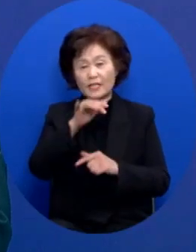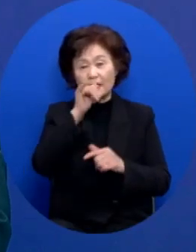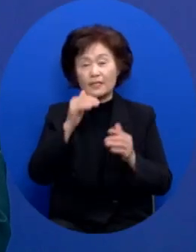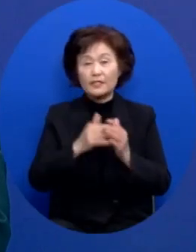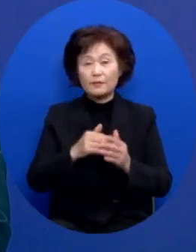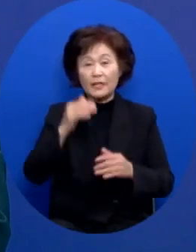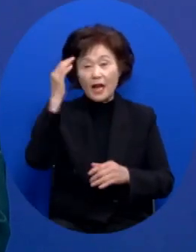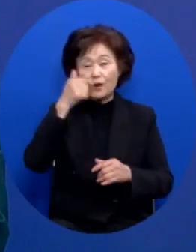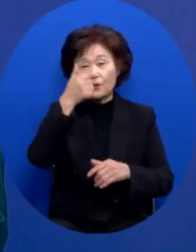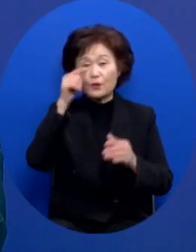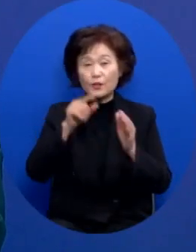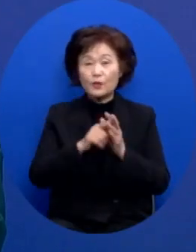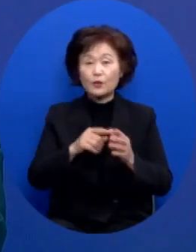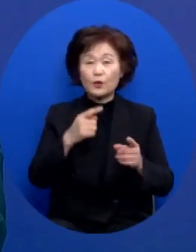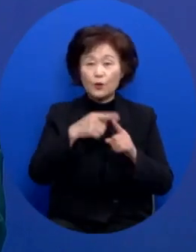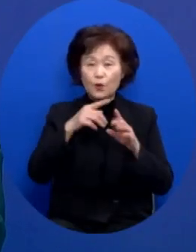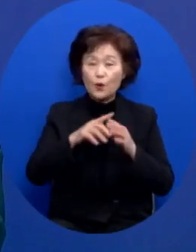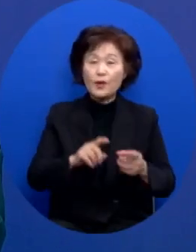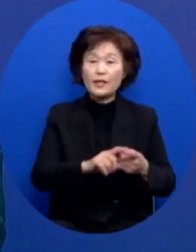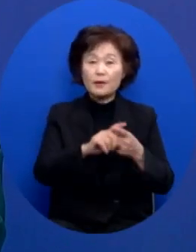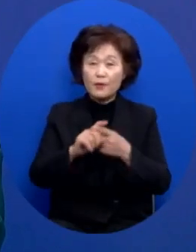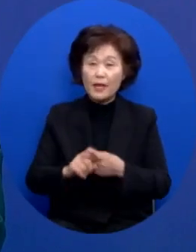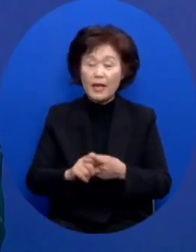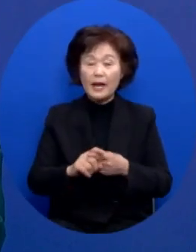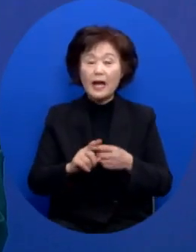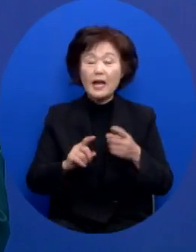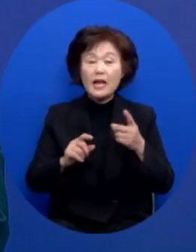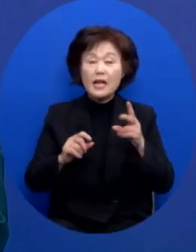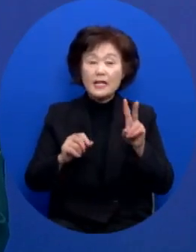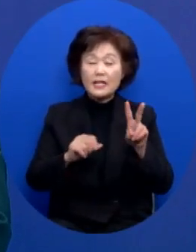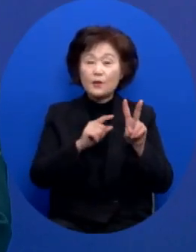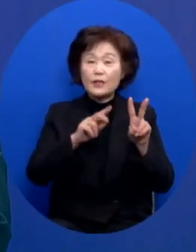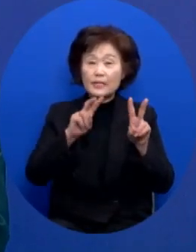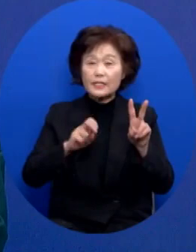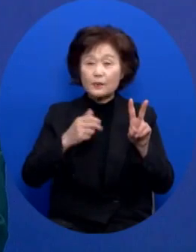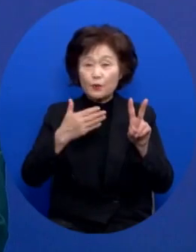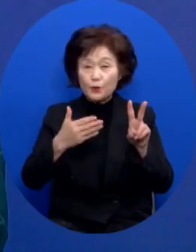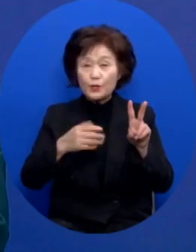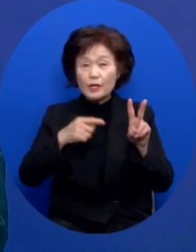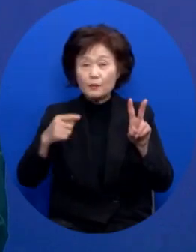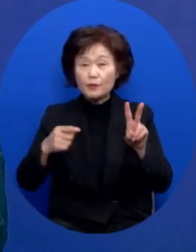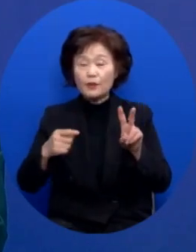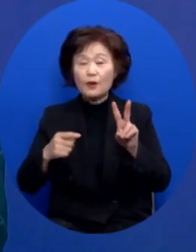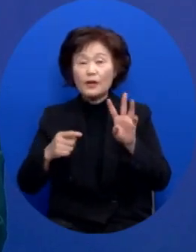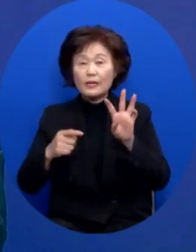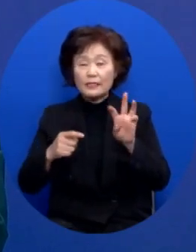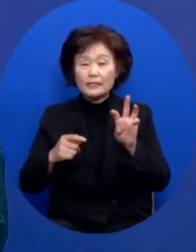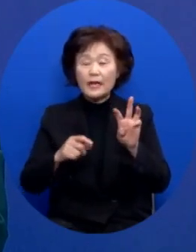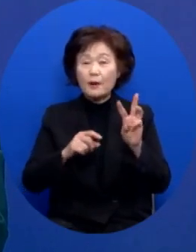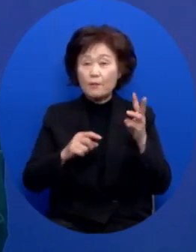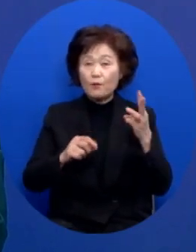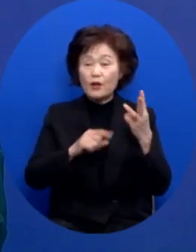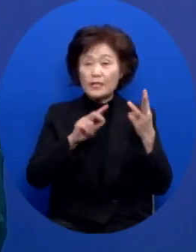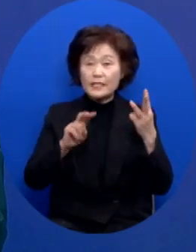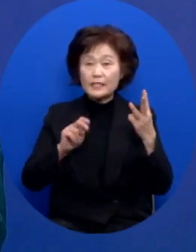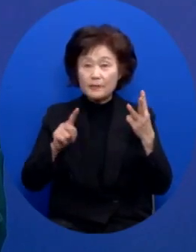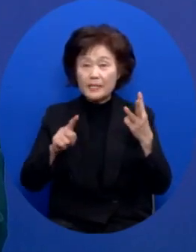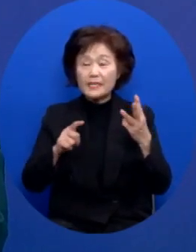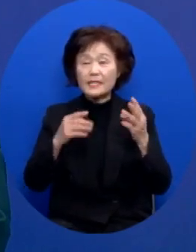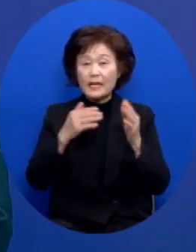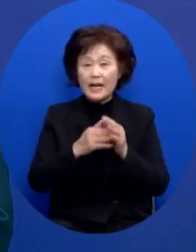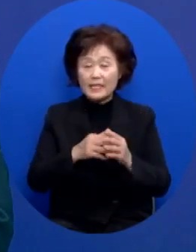한국 기독교 교회 협의회가 오는 29일부터 3월 21일까지 2024 DMG 생명 평화